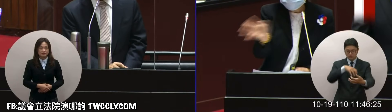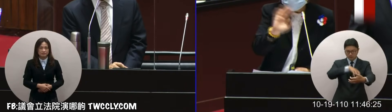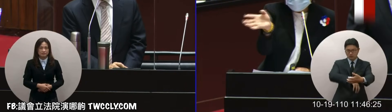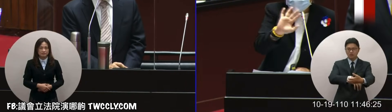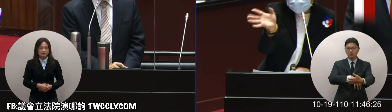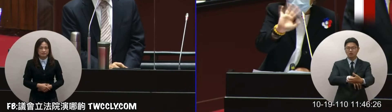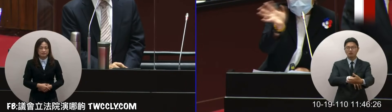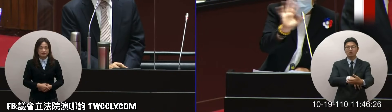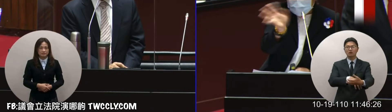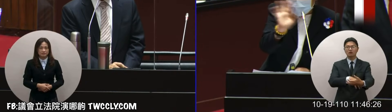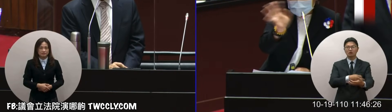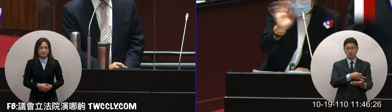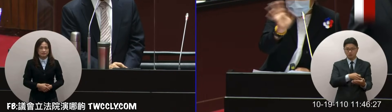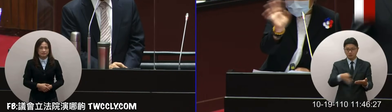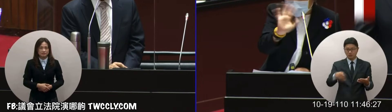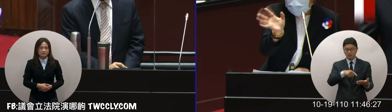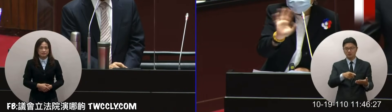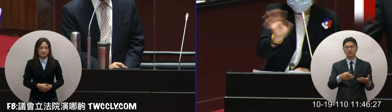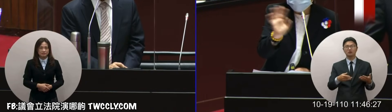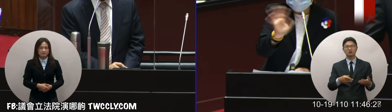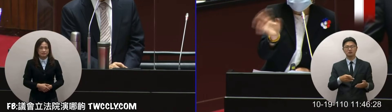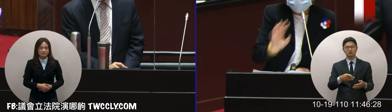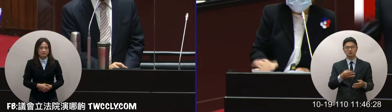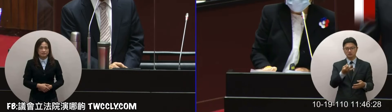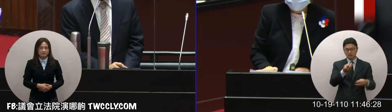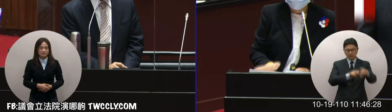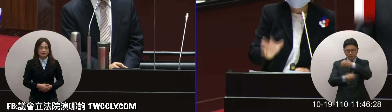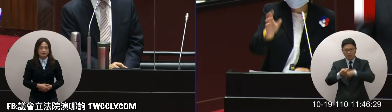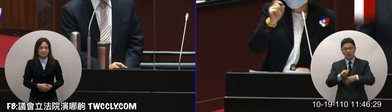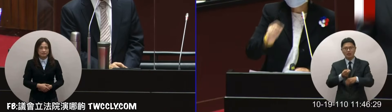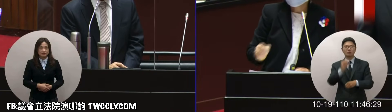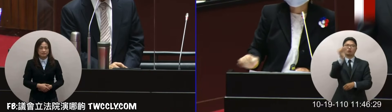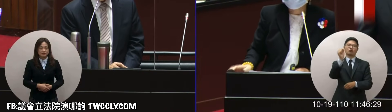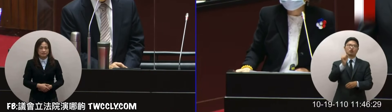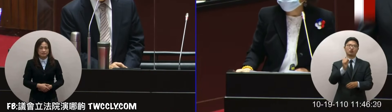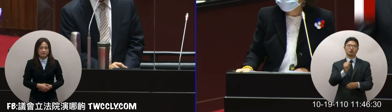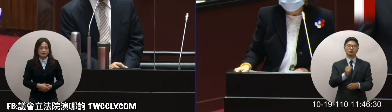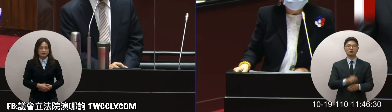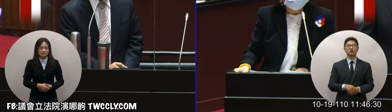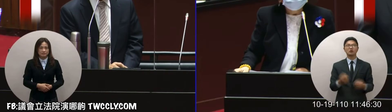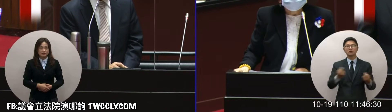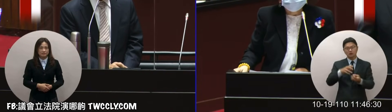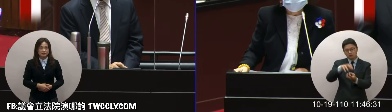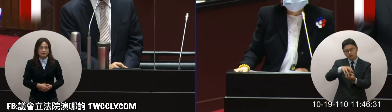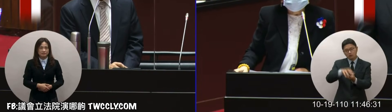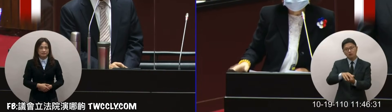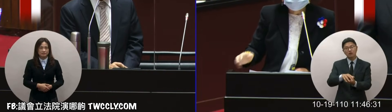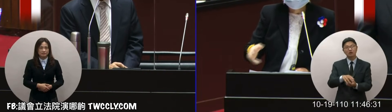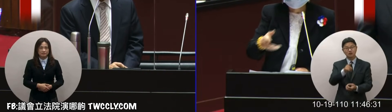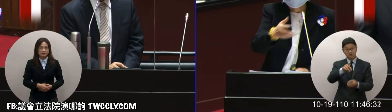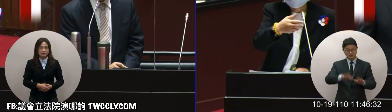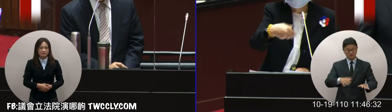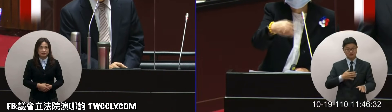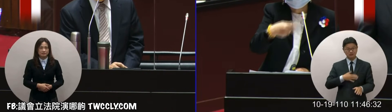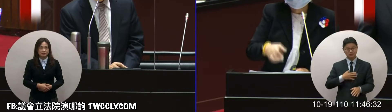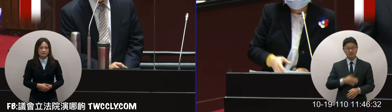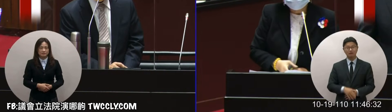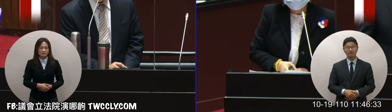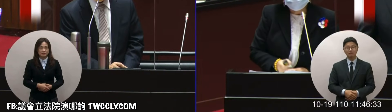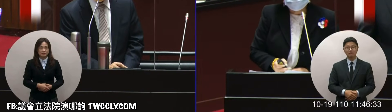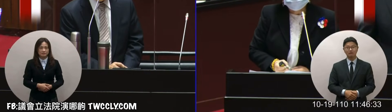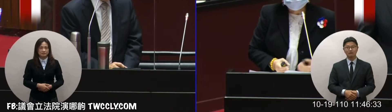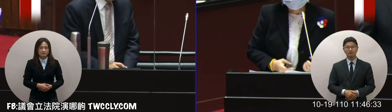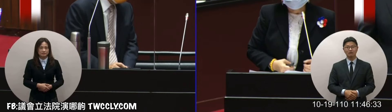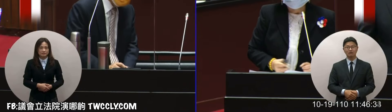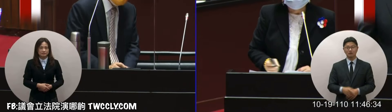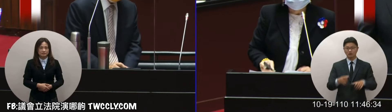预算都没定当，没定没当哈。比如说扁冬，一定你刚才要今嘛咱那个